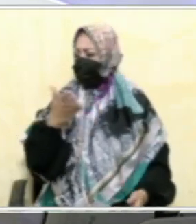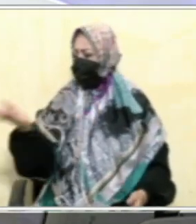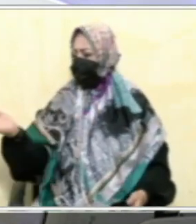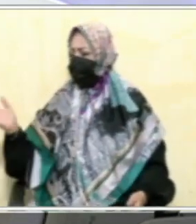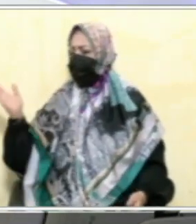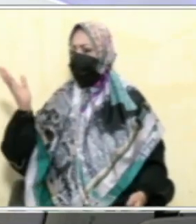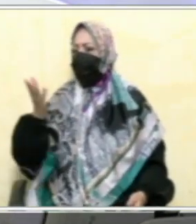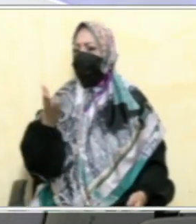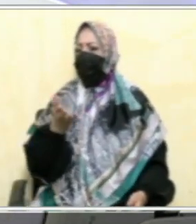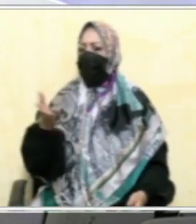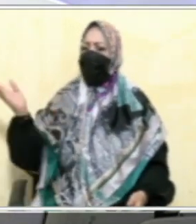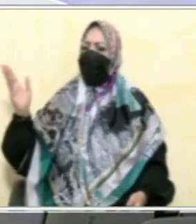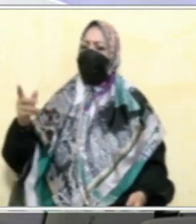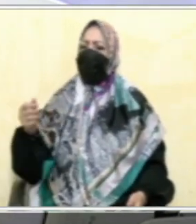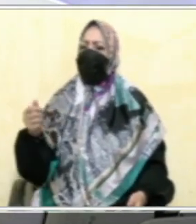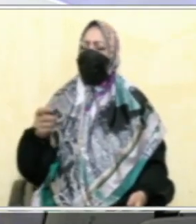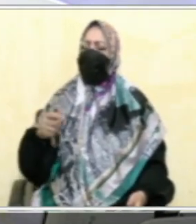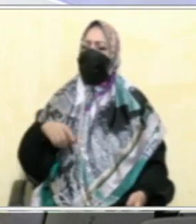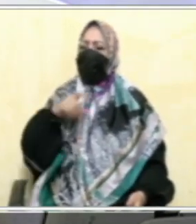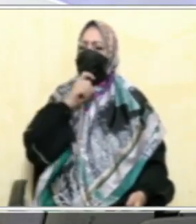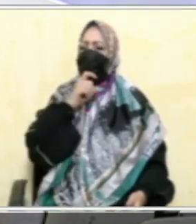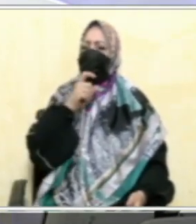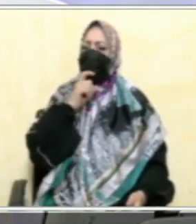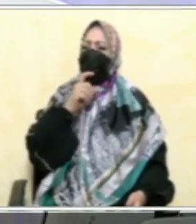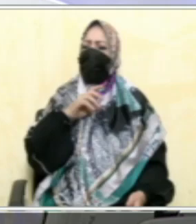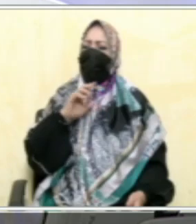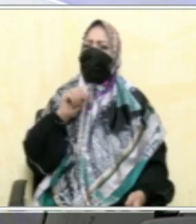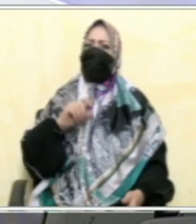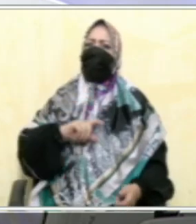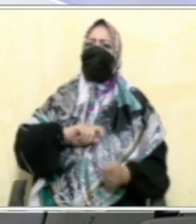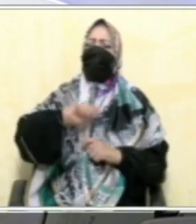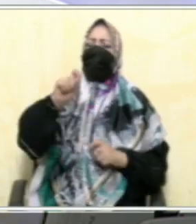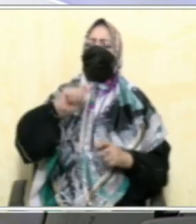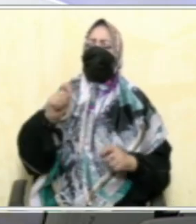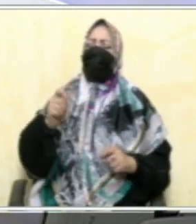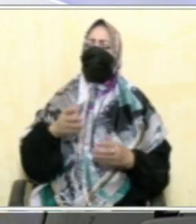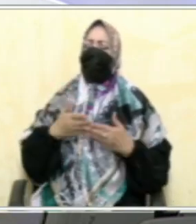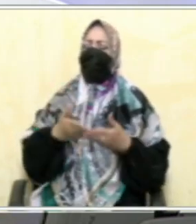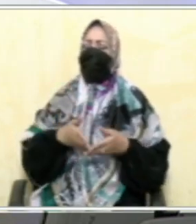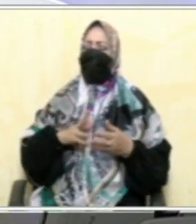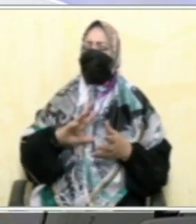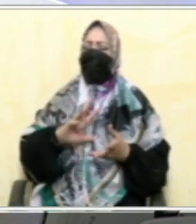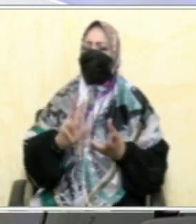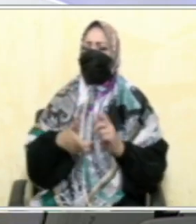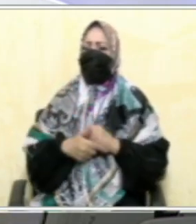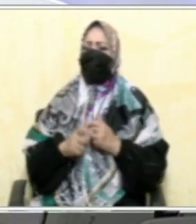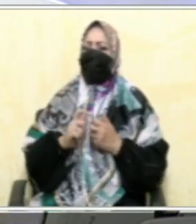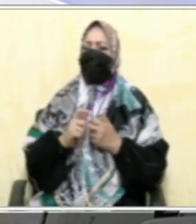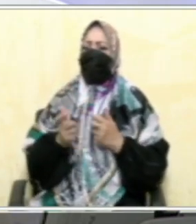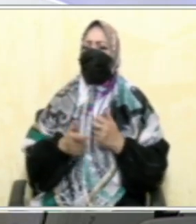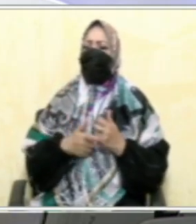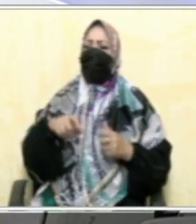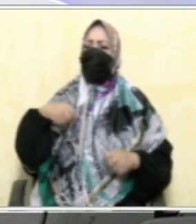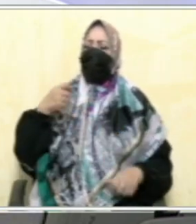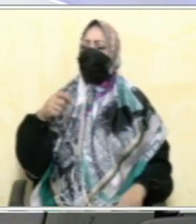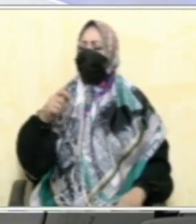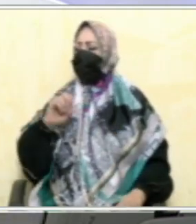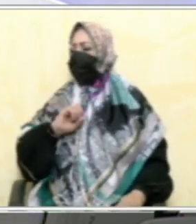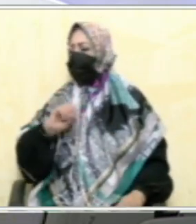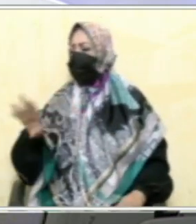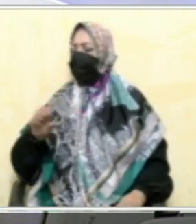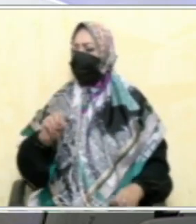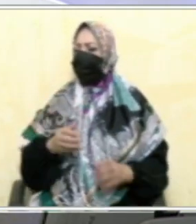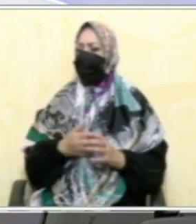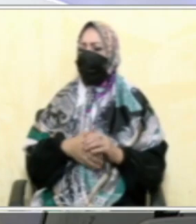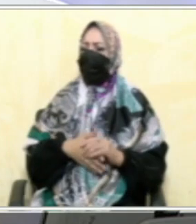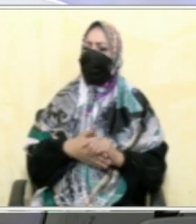للتروة الحيوانية، نصبح الآن التاجر يصرف يعني ما الله به عليم عليه مبالغ على هذه السعي،